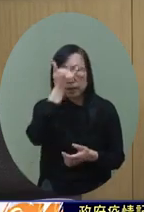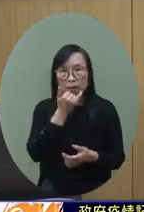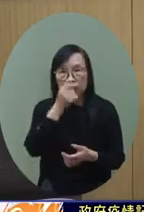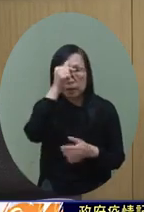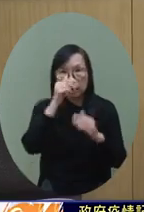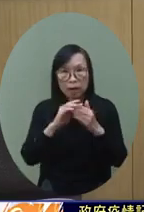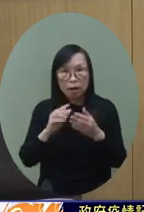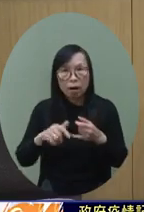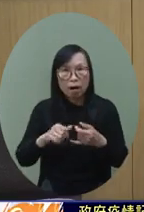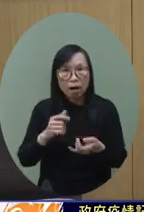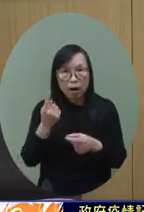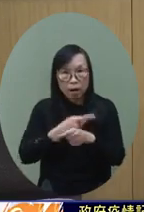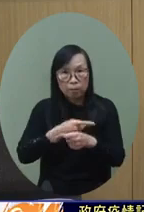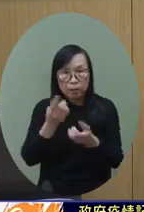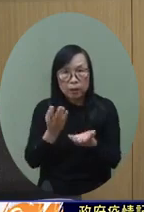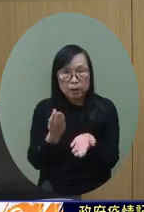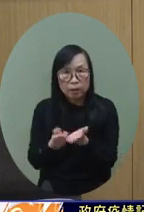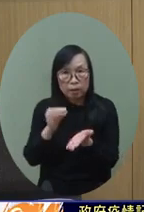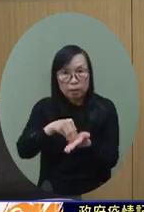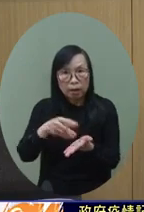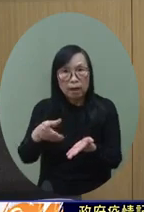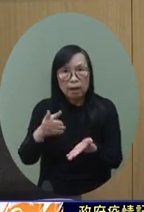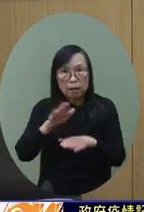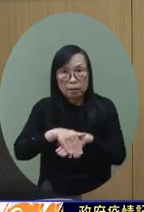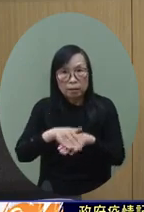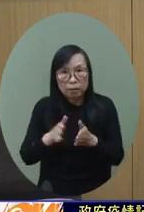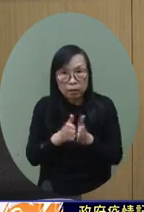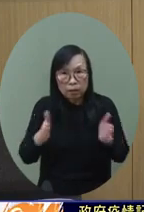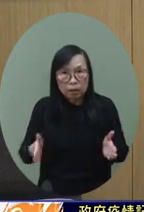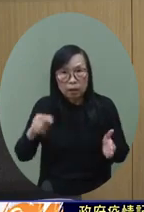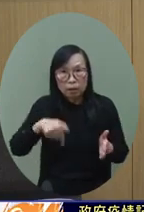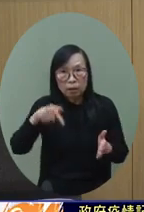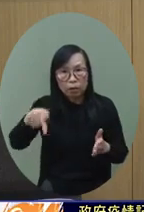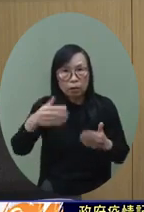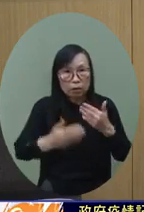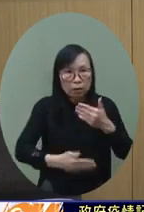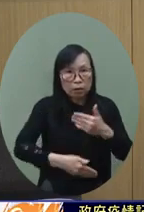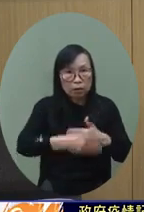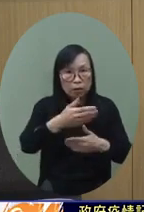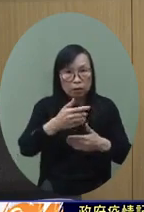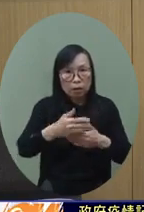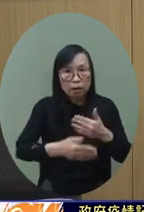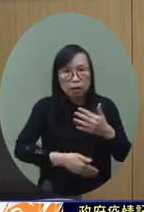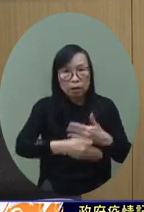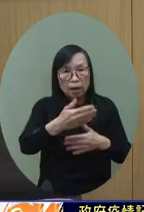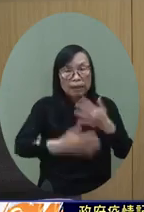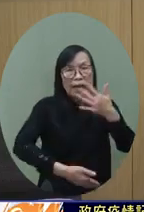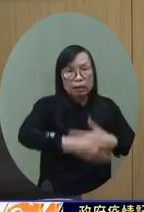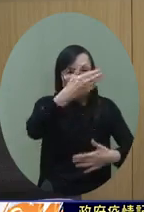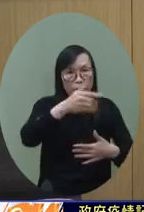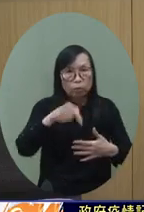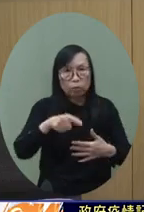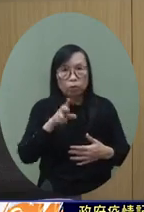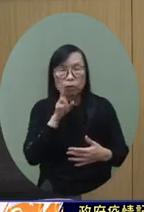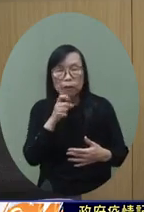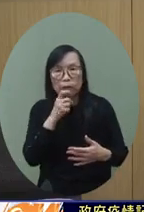馬嘉烈嗰位初步確診，想問下佢有冇喺病毒潛伏期去過 EF 座嗰個 block？ 我講成棟大樓，如果有嘅